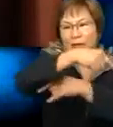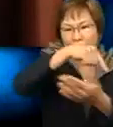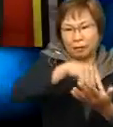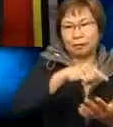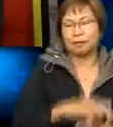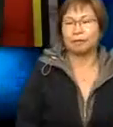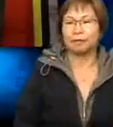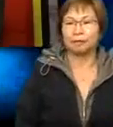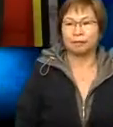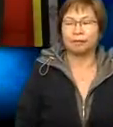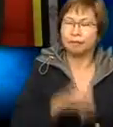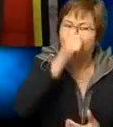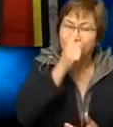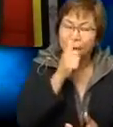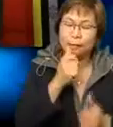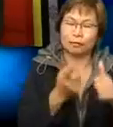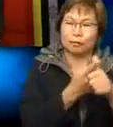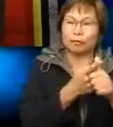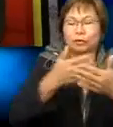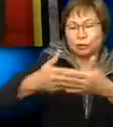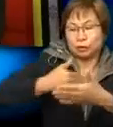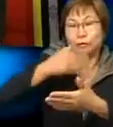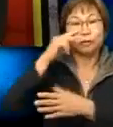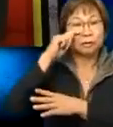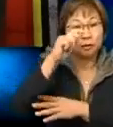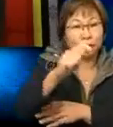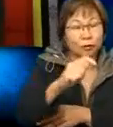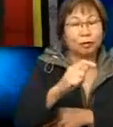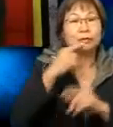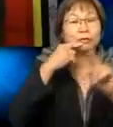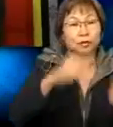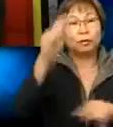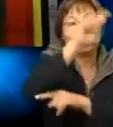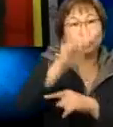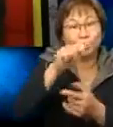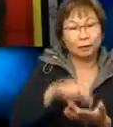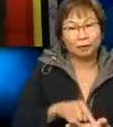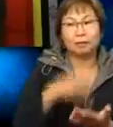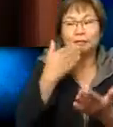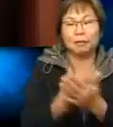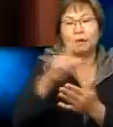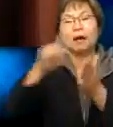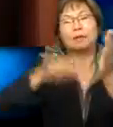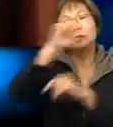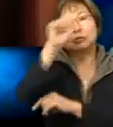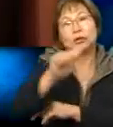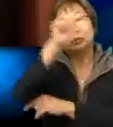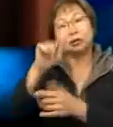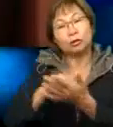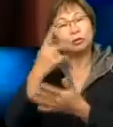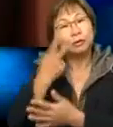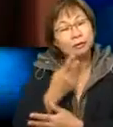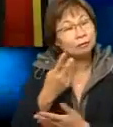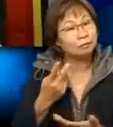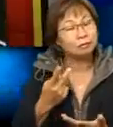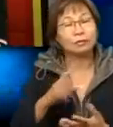ini. Sabar dulu, Aiman. Sebelum tengok, Aiman kena jawab dulu soalan ni. Baiklah, apakah soalan-soalan tu, Kak